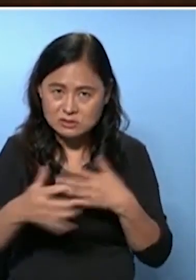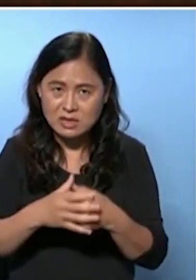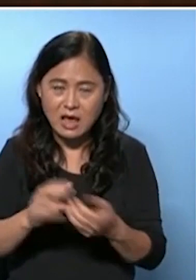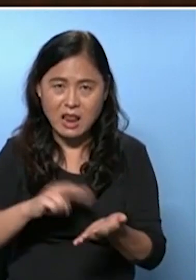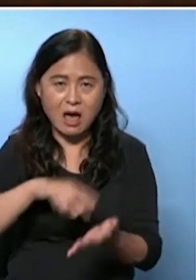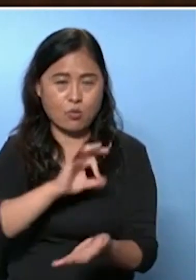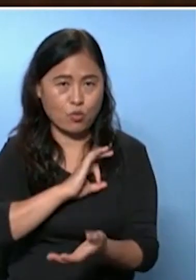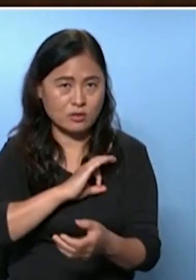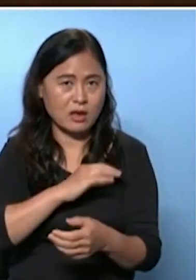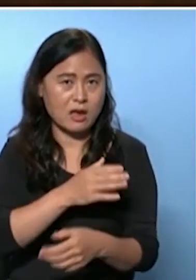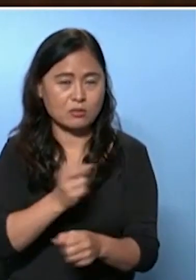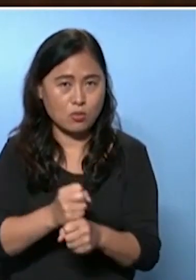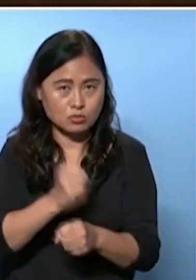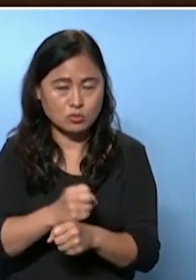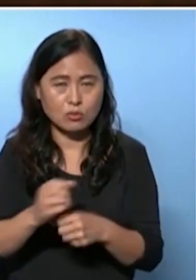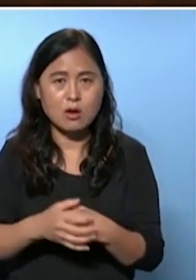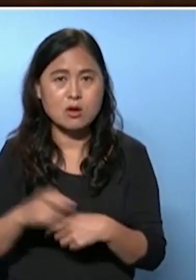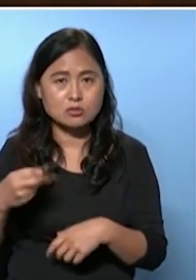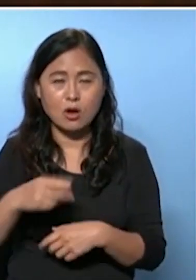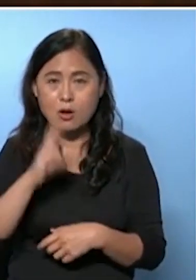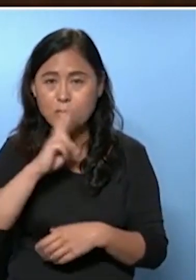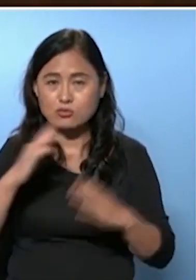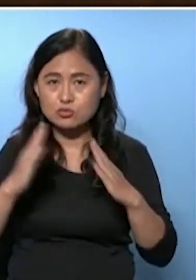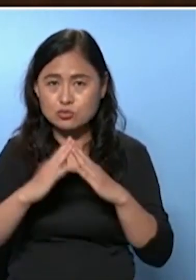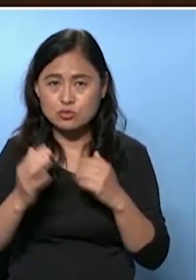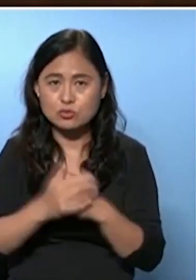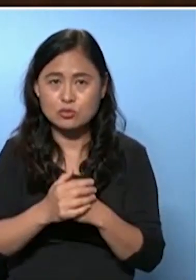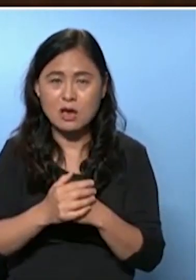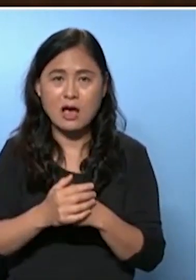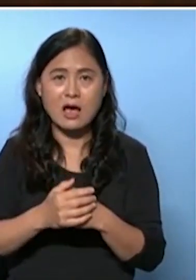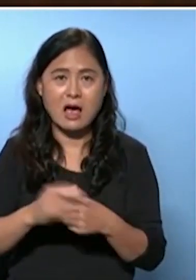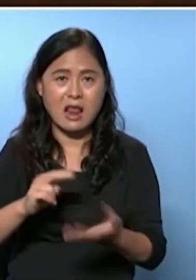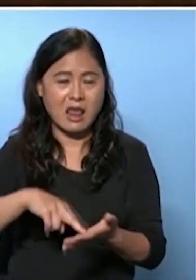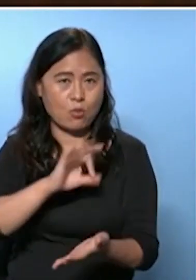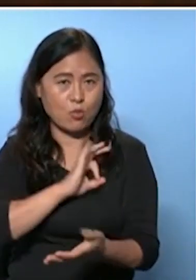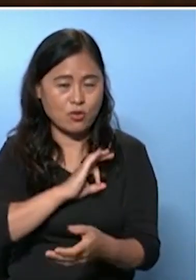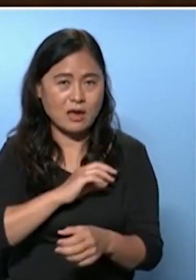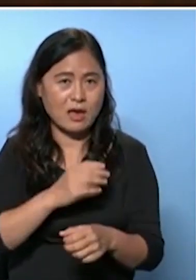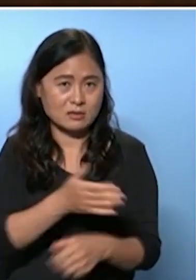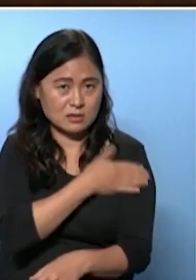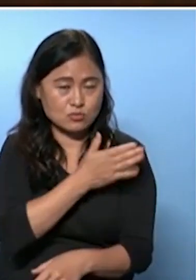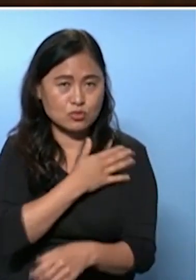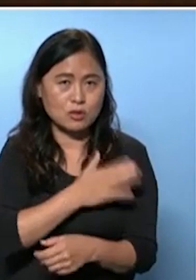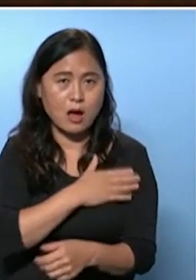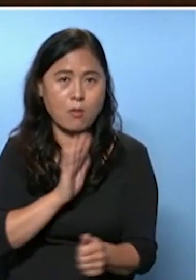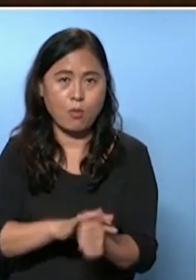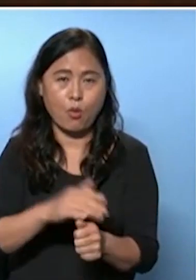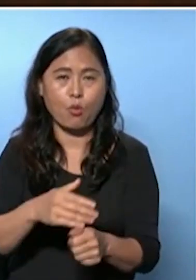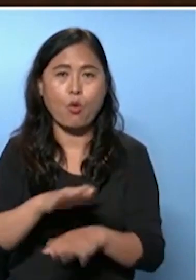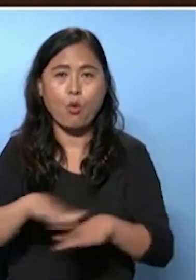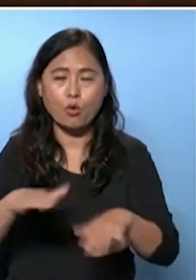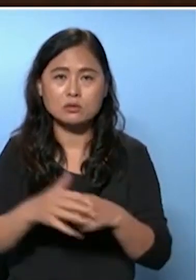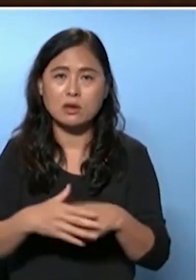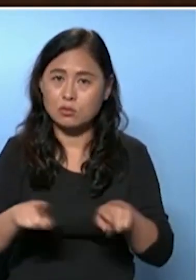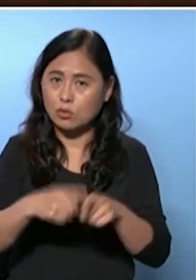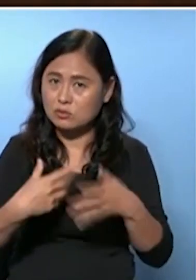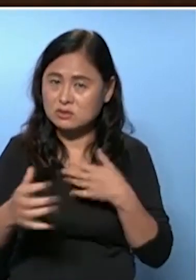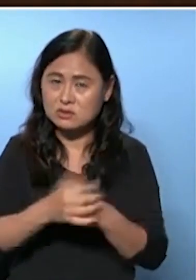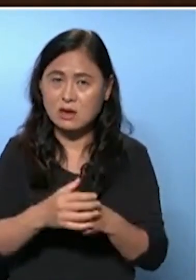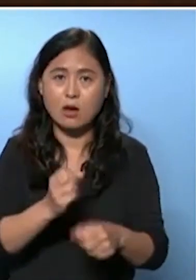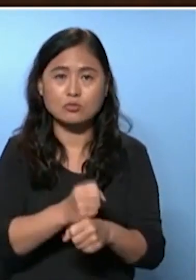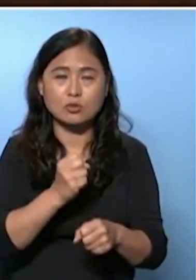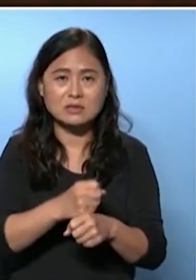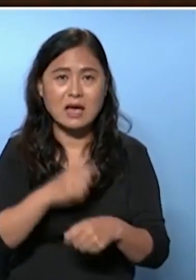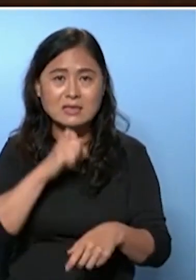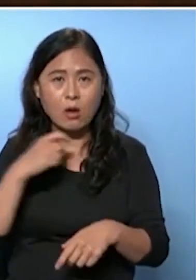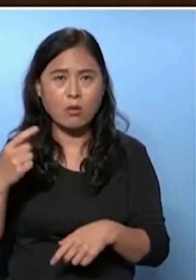員的工作，兼且呢有人在當我們秘書處、我們立法會的職員、我們的保安同事執行職務的時候